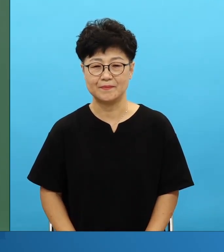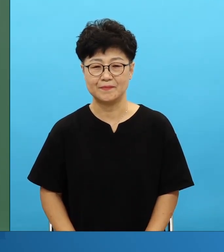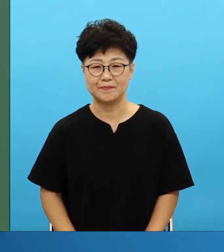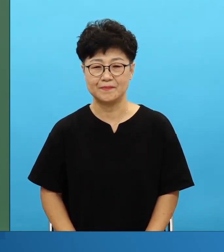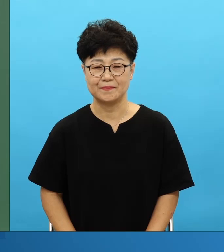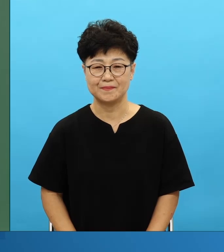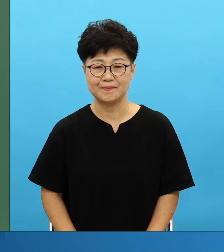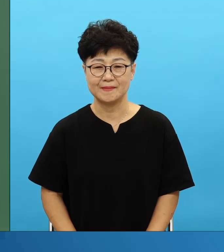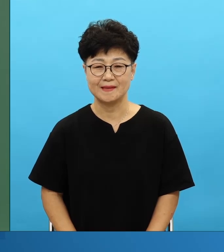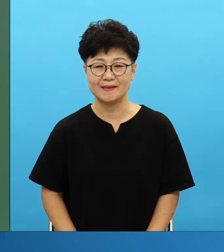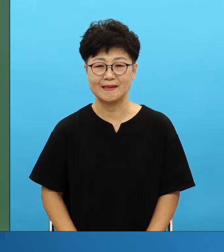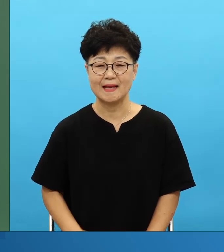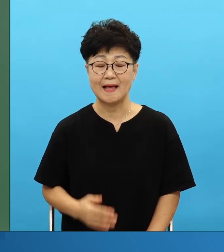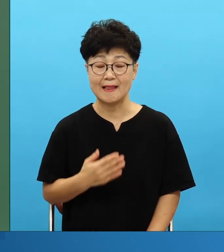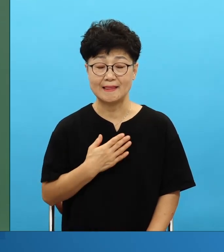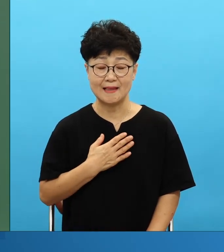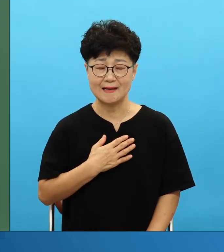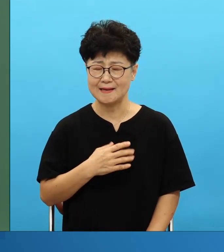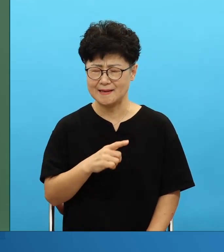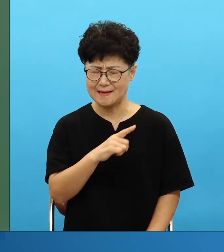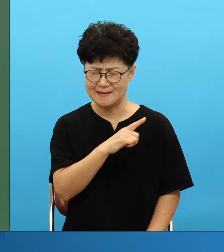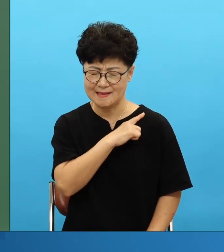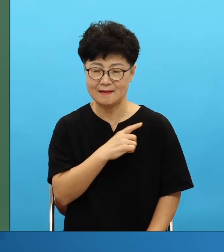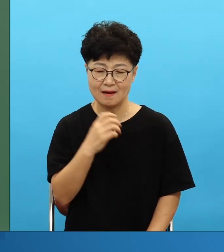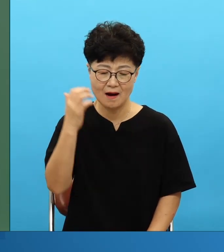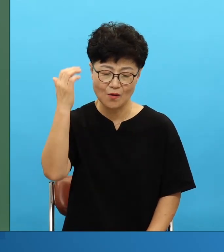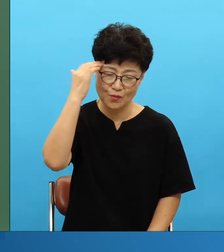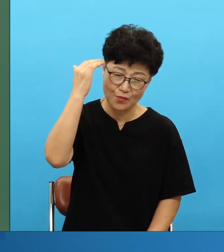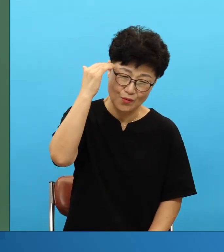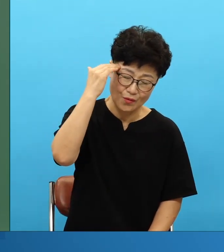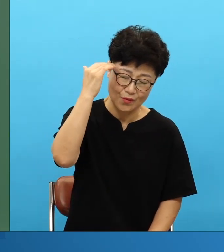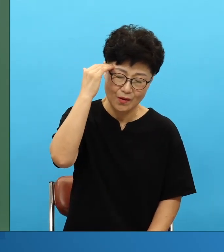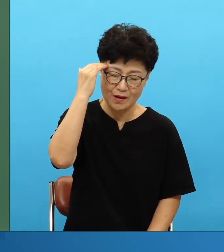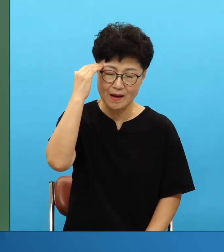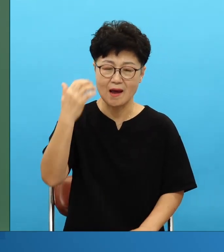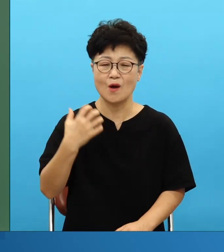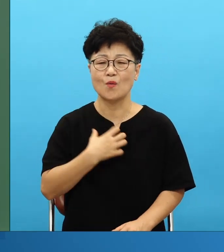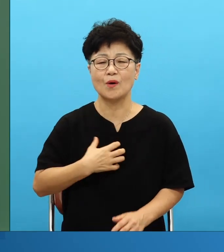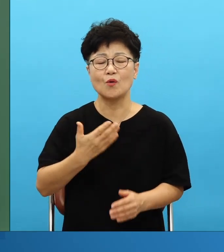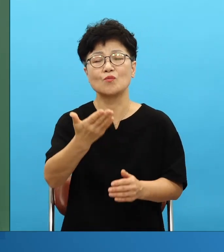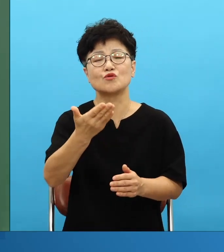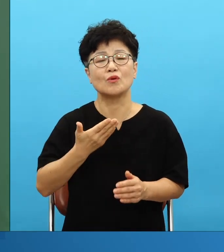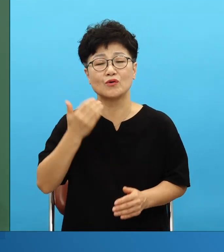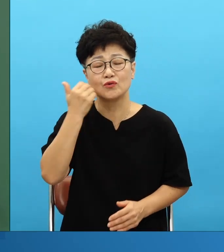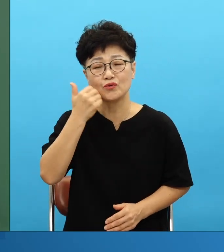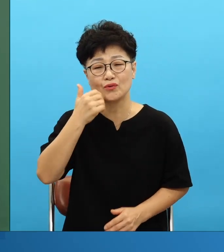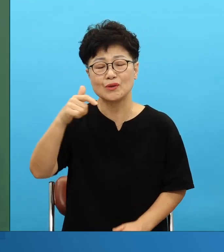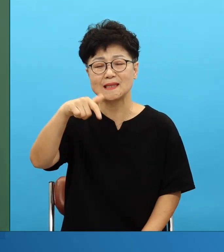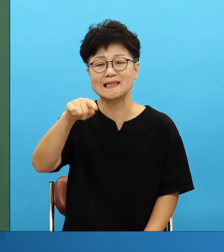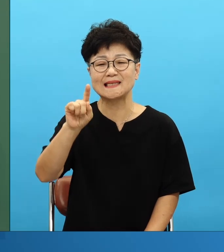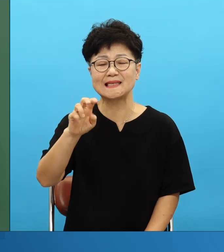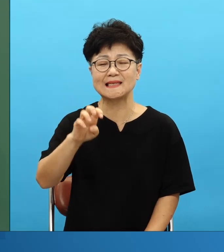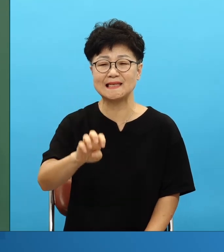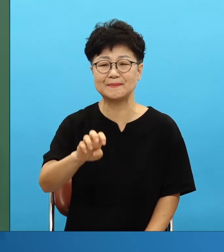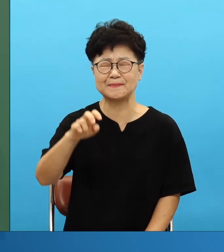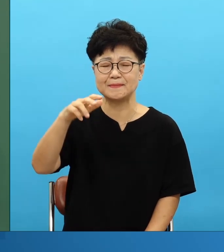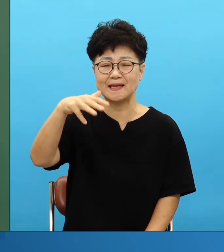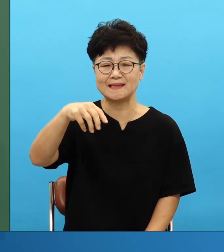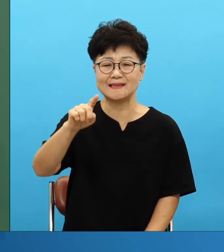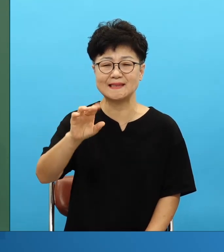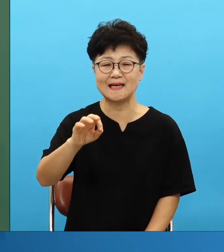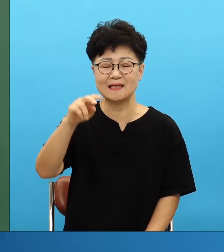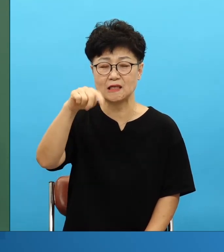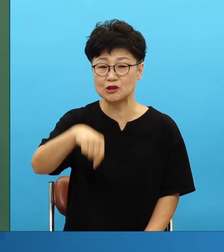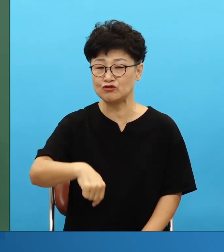괴롭힌 그 김창수, 그 사하 카페 교회예요. And there was this one pastor there who tormented me the most, and he had a small church right in front of there. 이야, 막